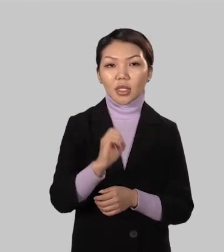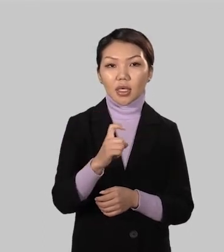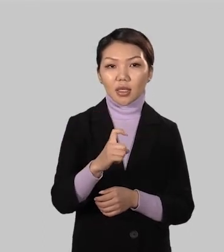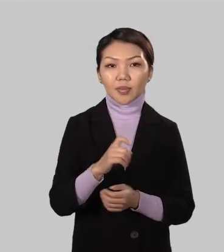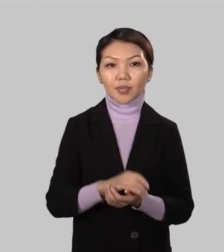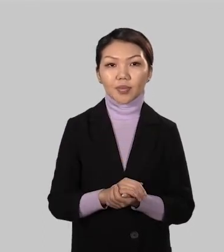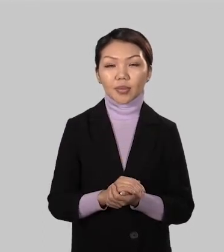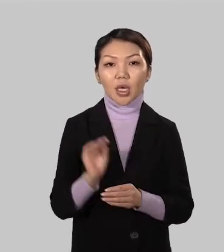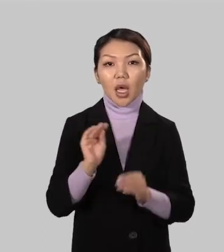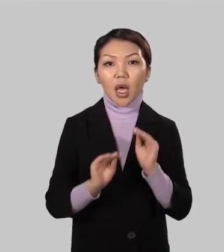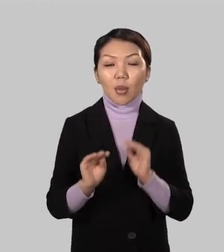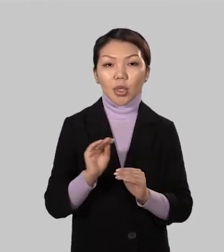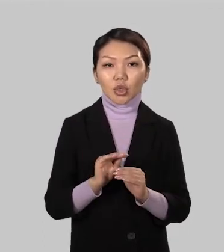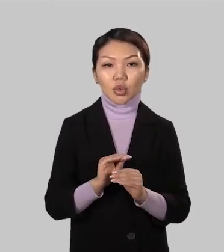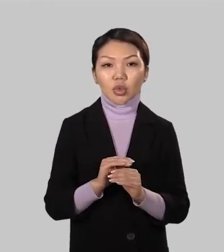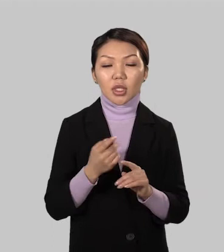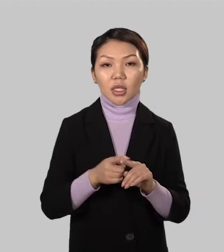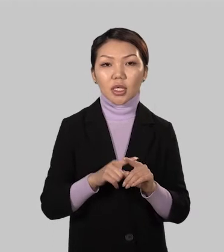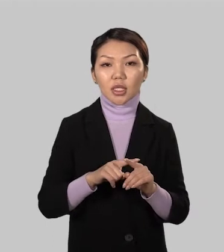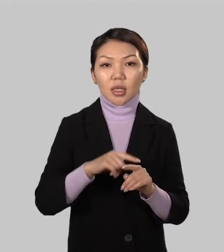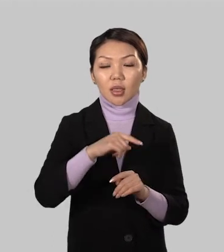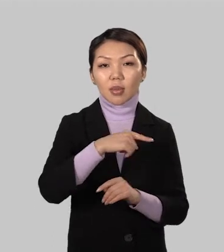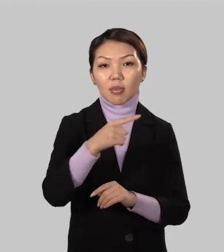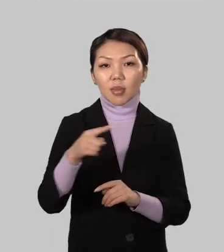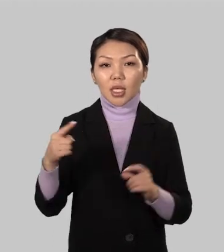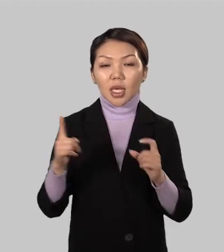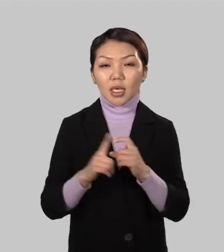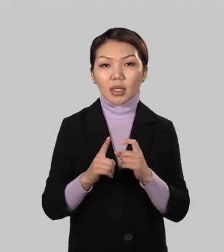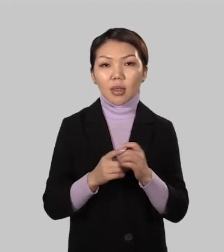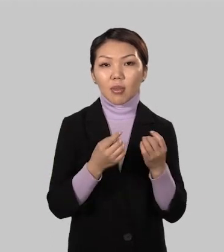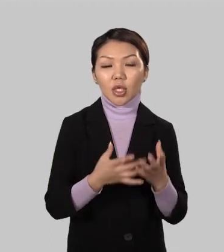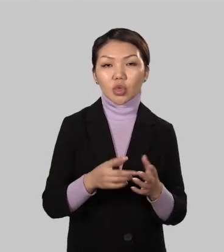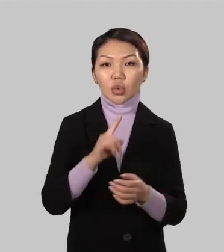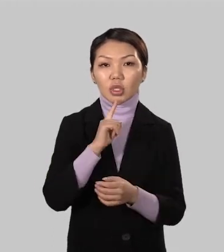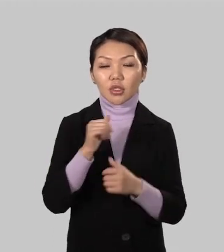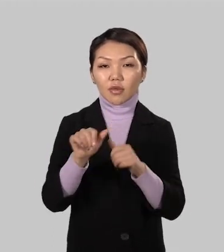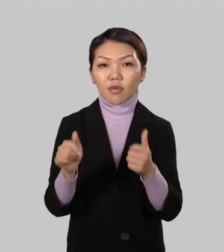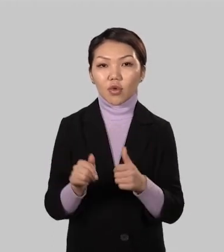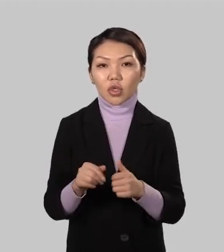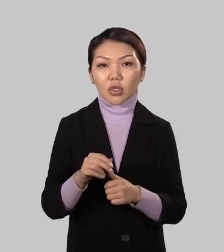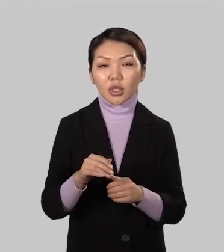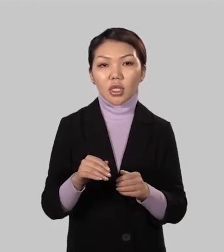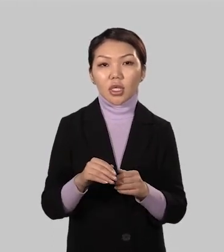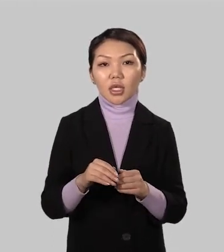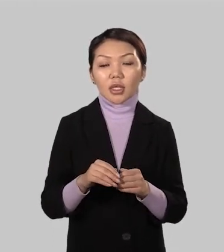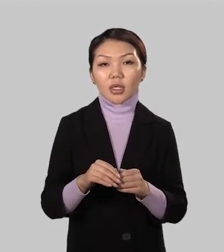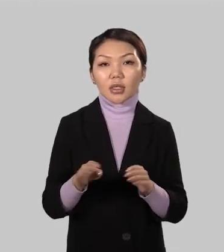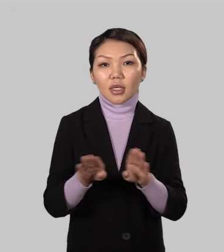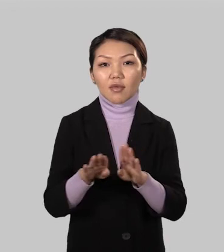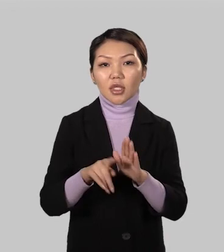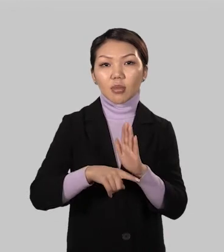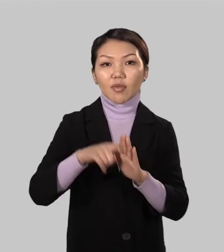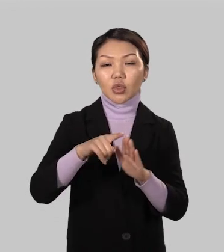образуйте от данных прилагательных простую и составную формы сравнительной и превосходной степени